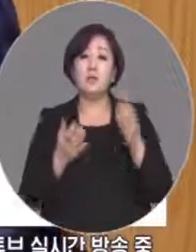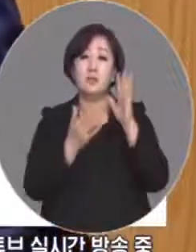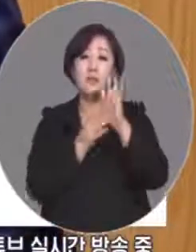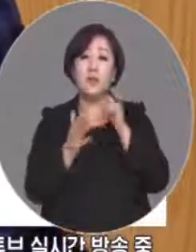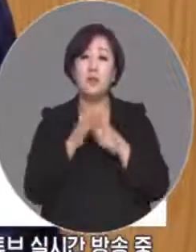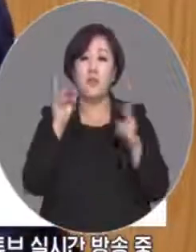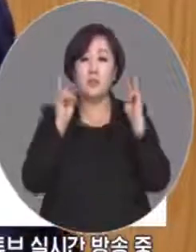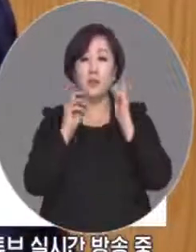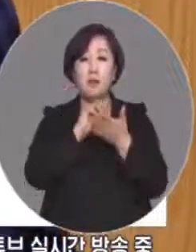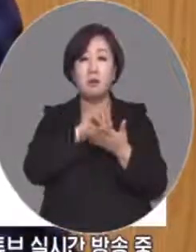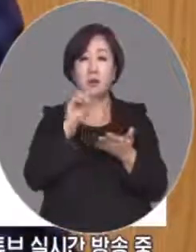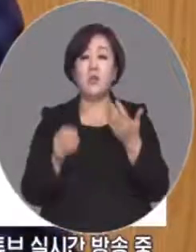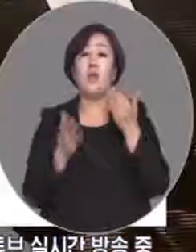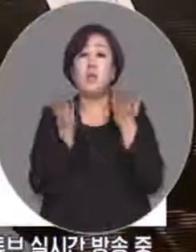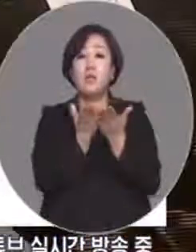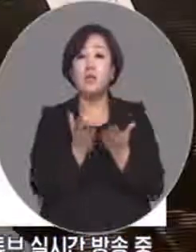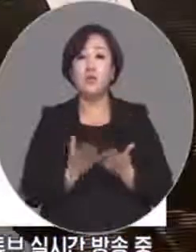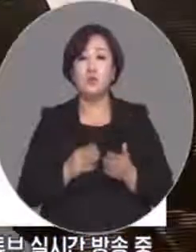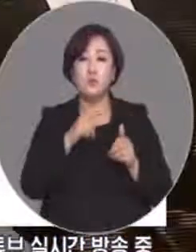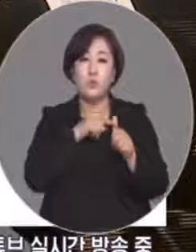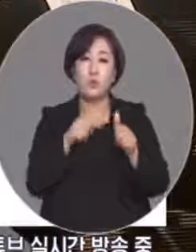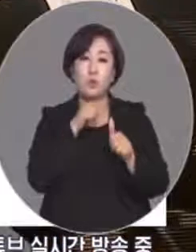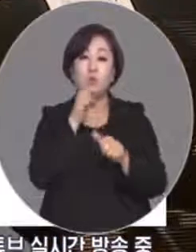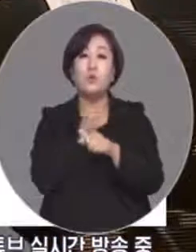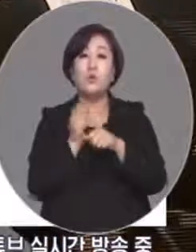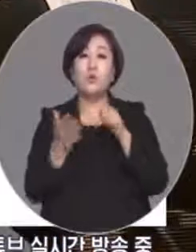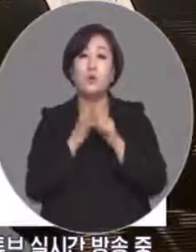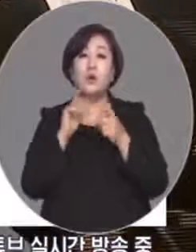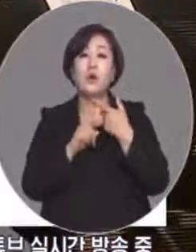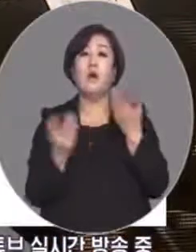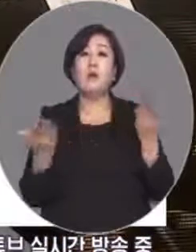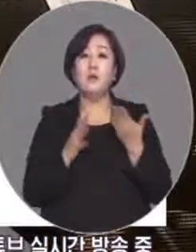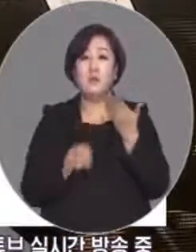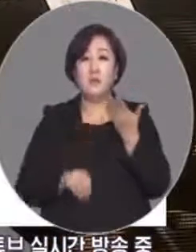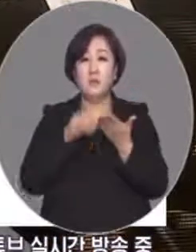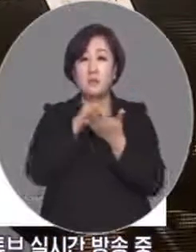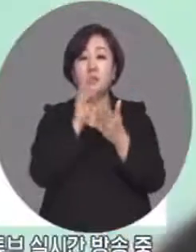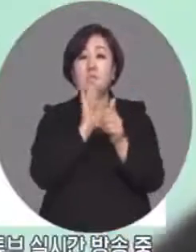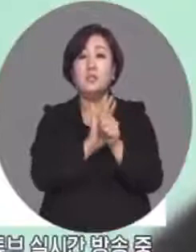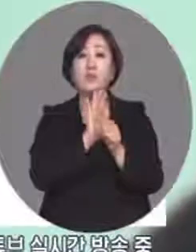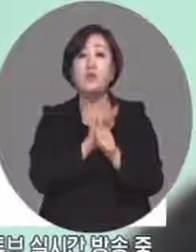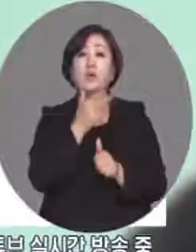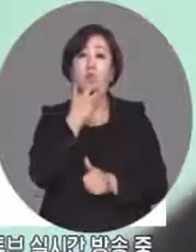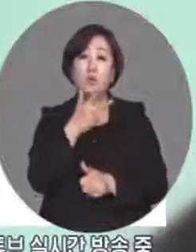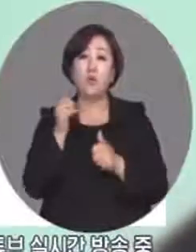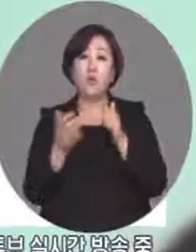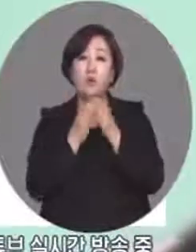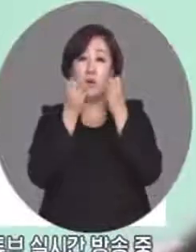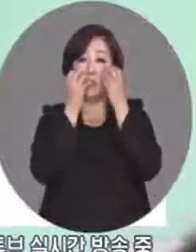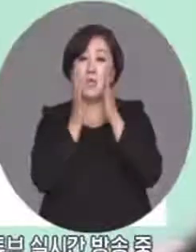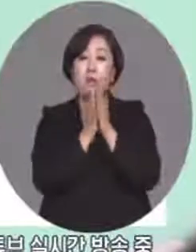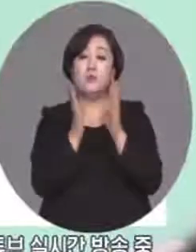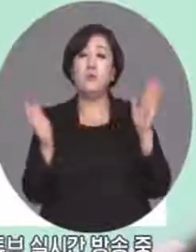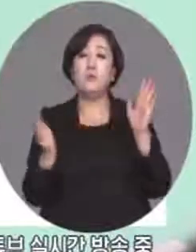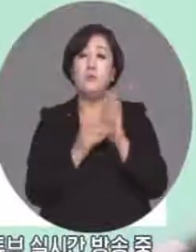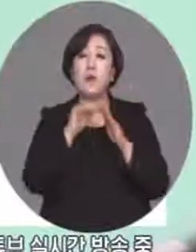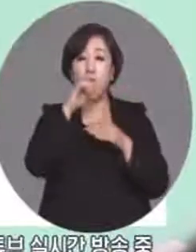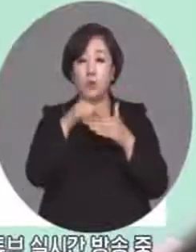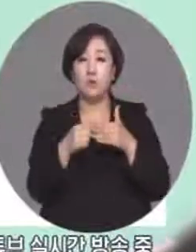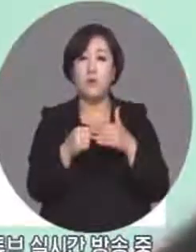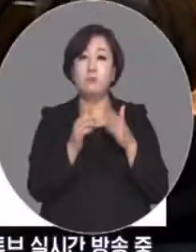한 맞춤형 교육 강좌와 중장년 취업지원 7개 기관이 참여한 새출발 지원 프로그램을